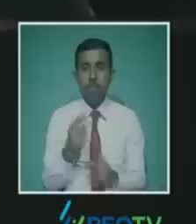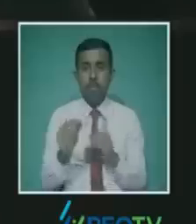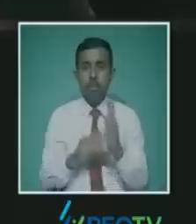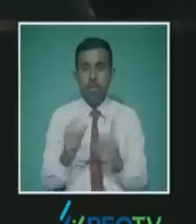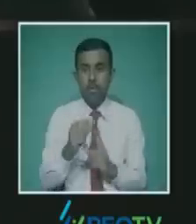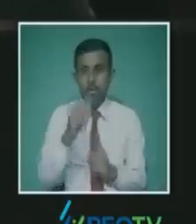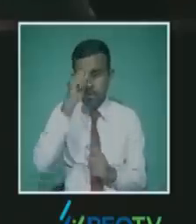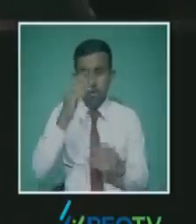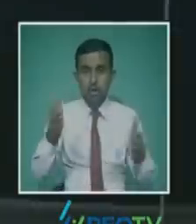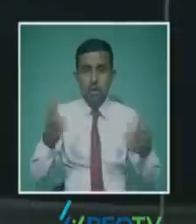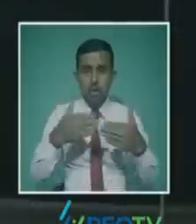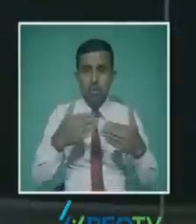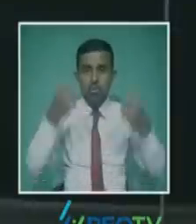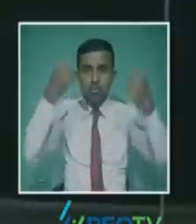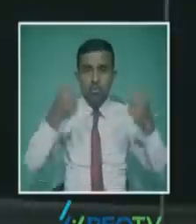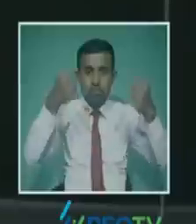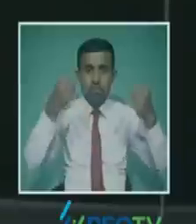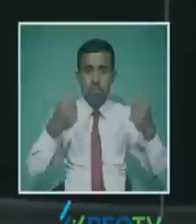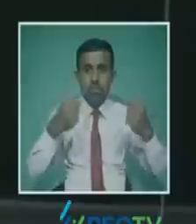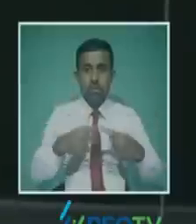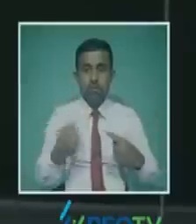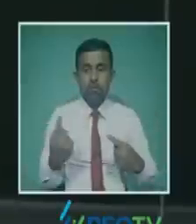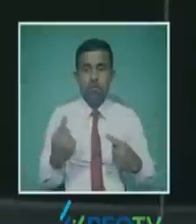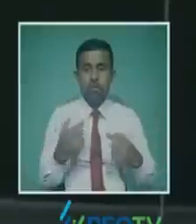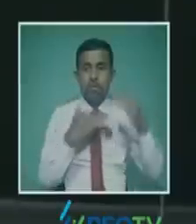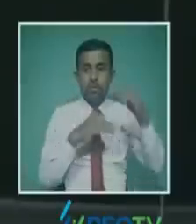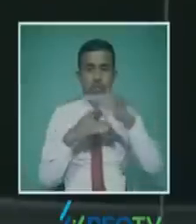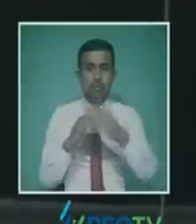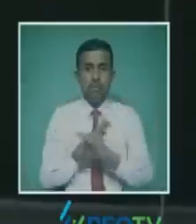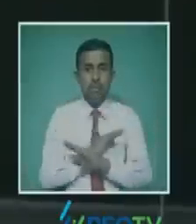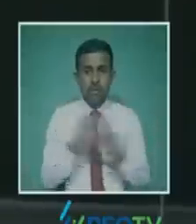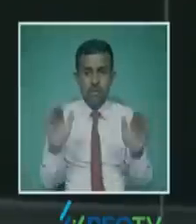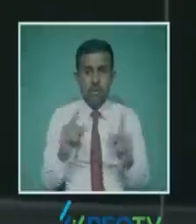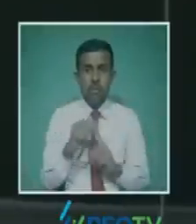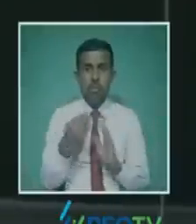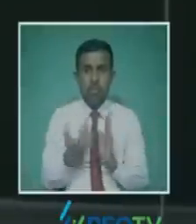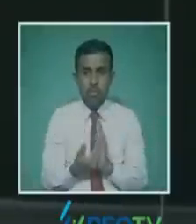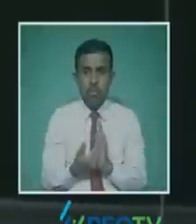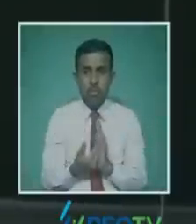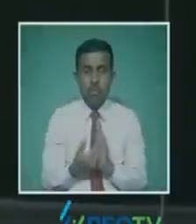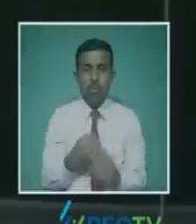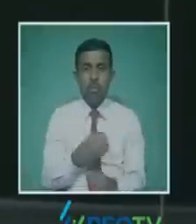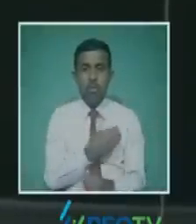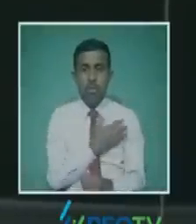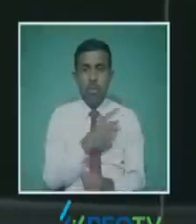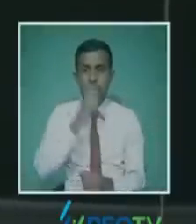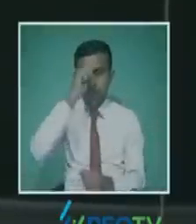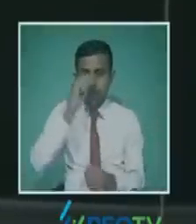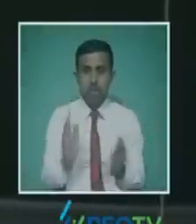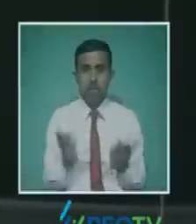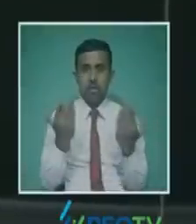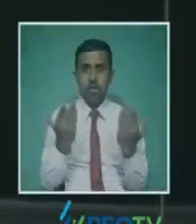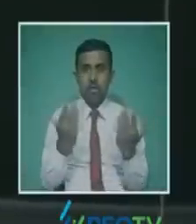කාලේ? බෝඩ් ලෑල්ලටයි එහෙම නැත්නම් වෙනත් දෙයකට සීමා වෙන්න නෙවෙයි ඒ වැඩපිළිවෙල ගෝඨාභය රාජපක්ෂ මැතිතුමා ක්‍රියාත්මක